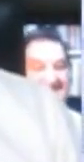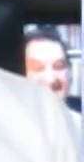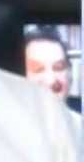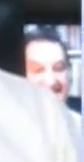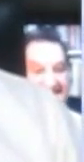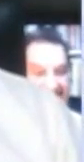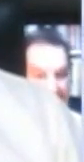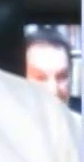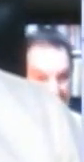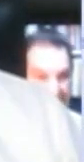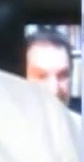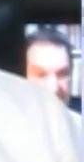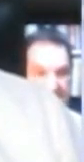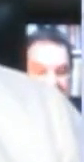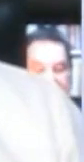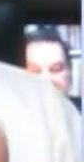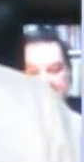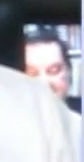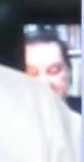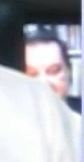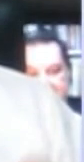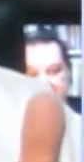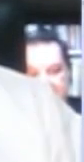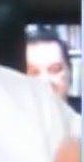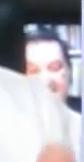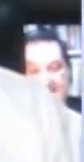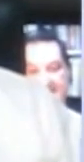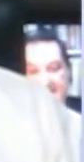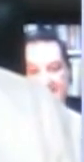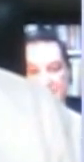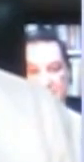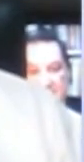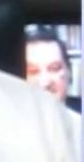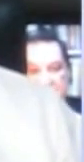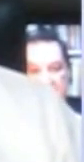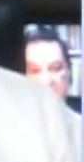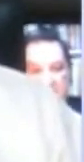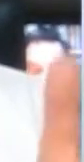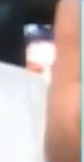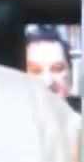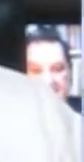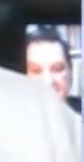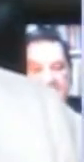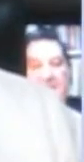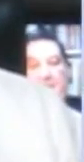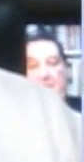όμως κράτος την Τουρκία και δίνει ένα νομό σε κάθε σύμμαχο χώρα. Δηλαδή